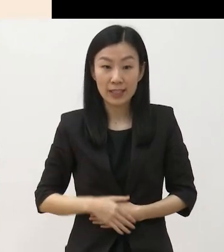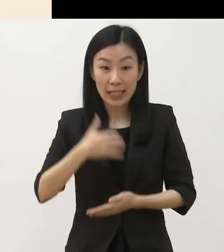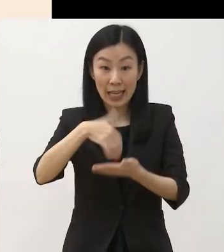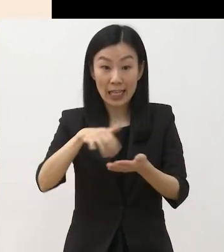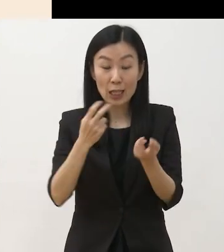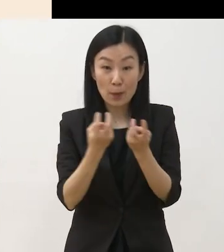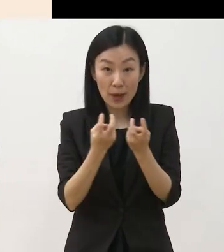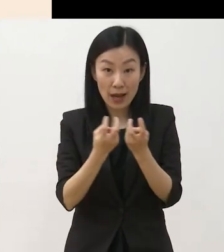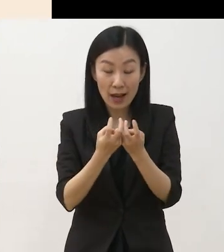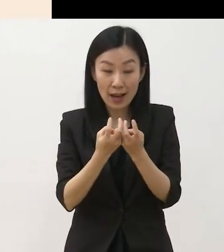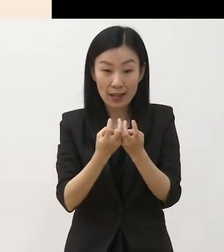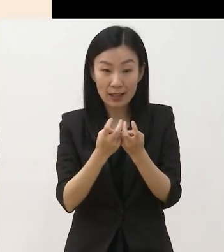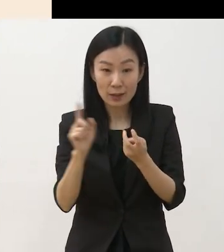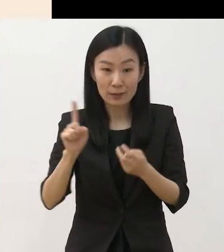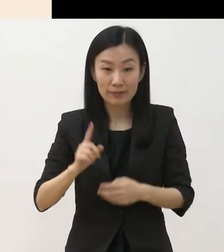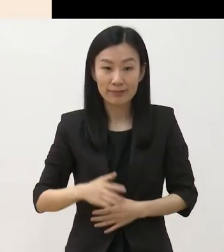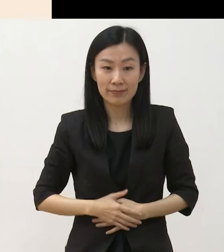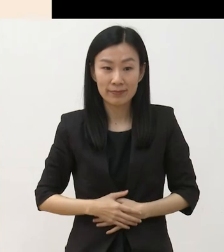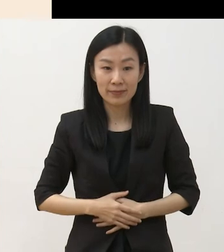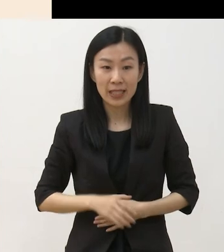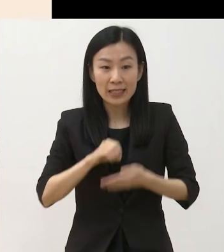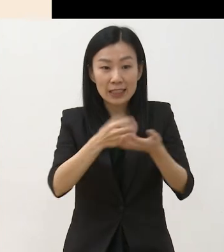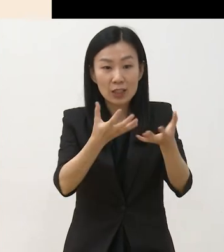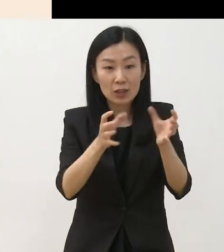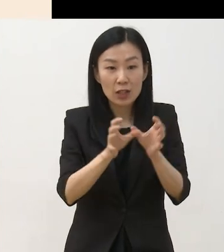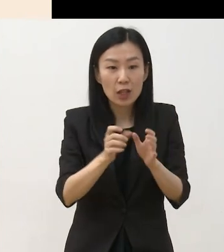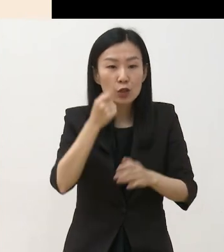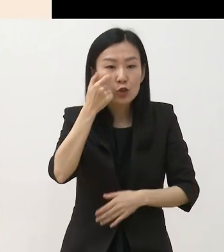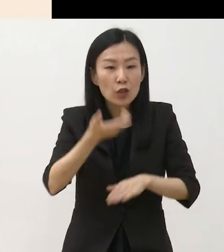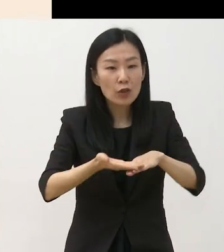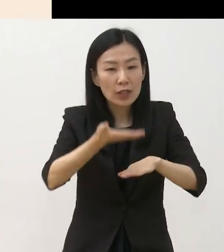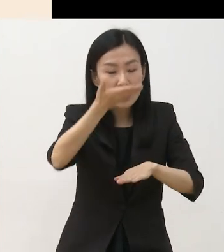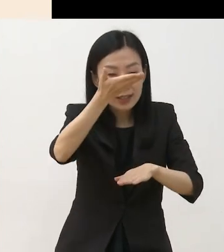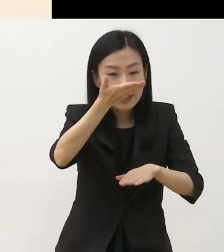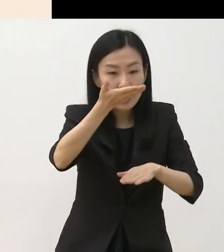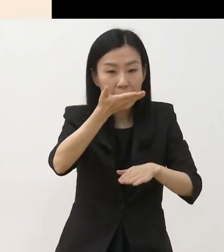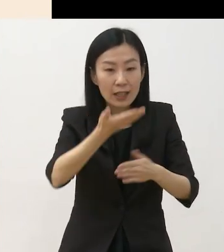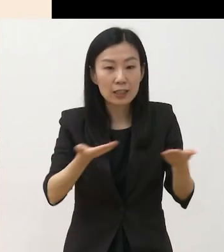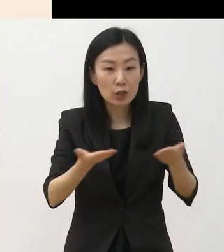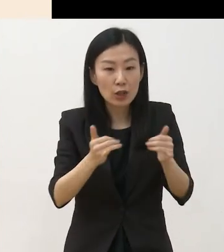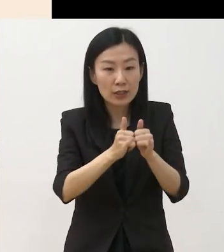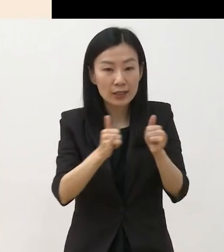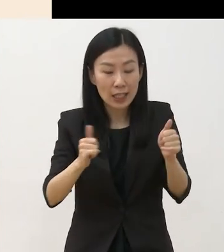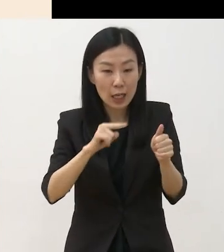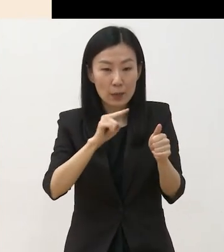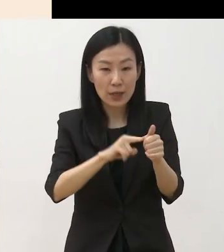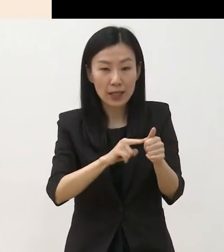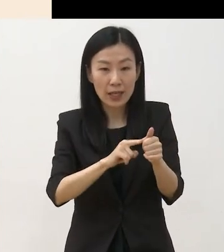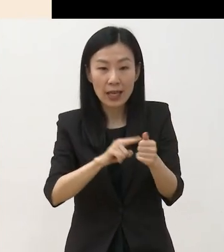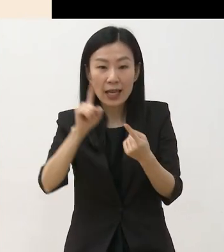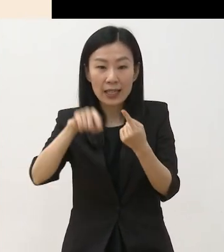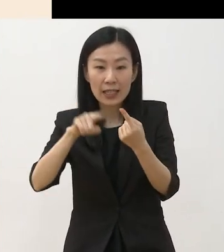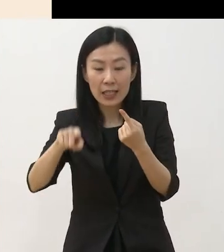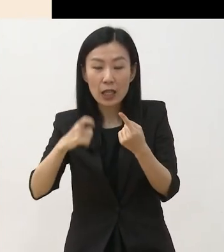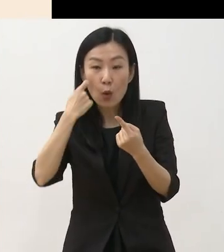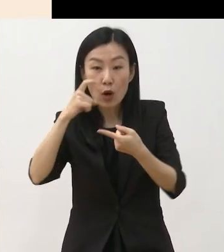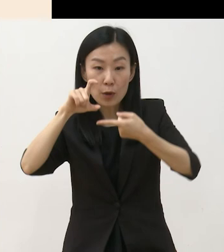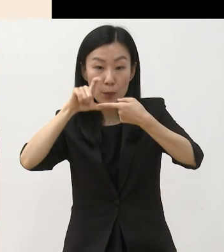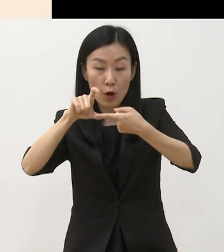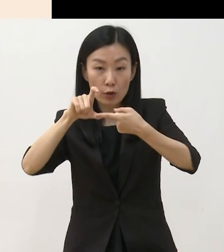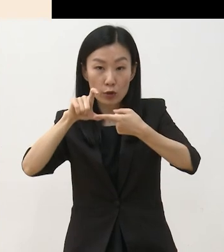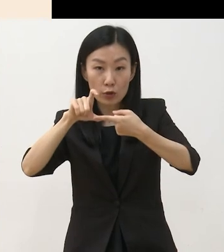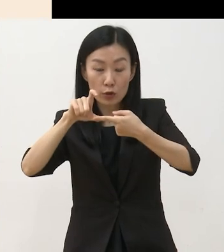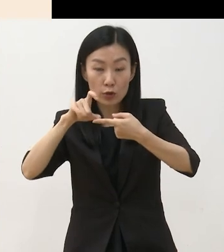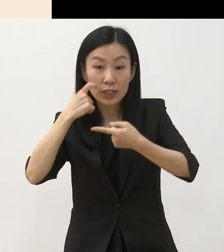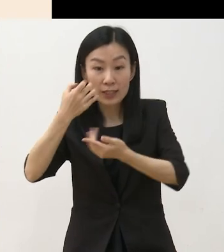방식은 신청 단체에 6개월 이상 고용한 근로자에게 지급한 1인당 월평균